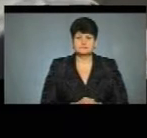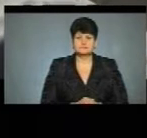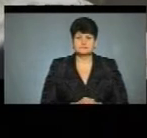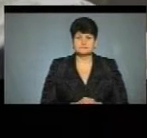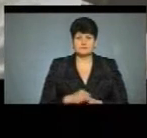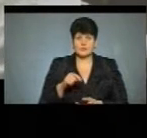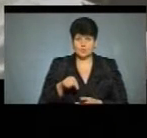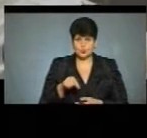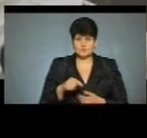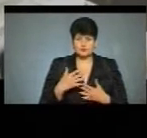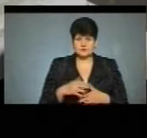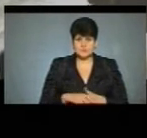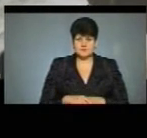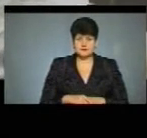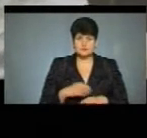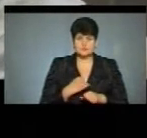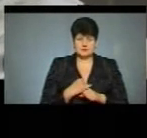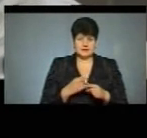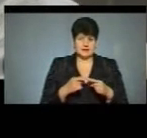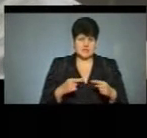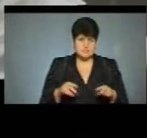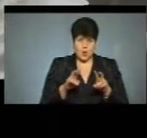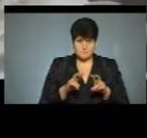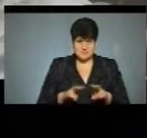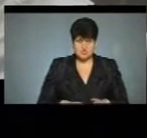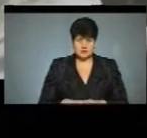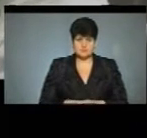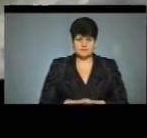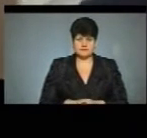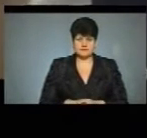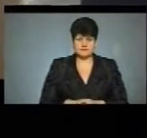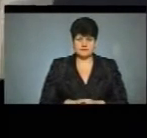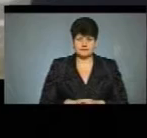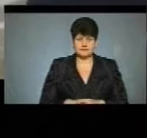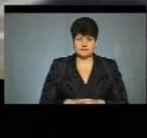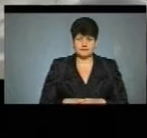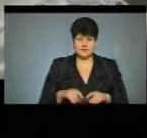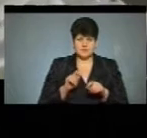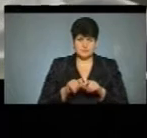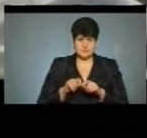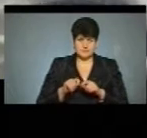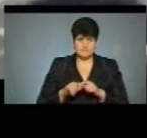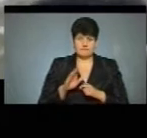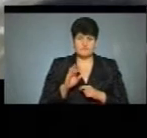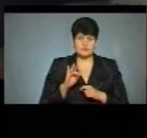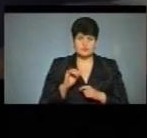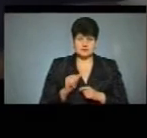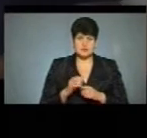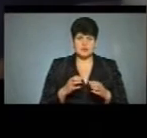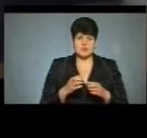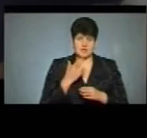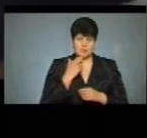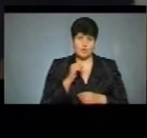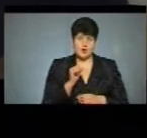Тут вже робили різні обстеження, висіяли вірус грипу А.